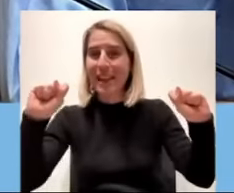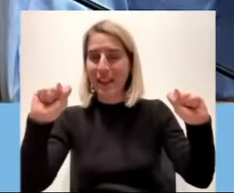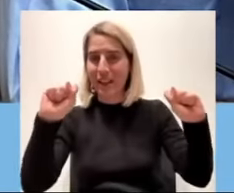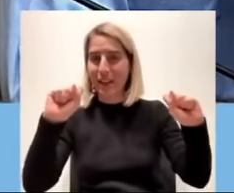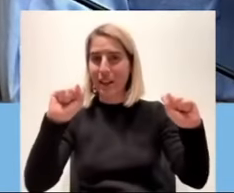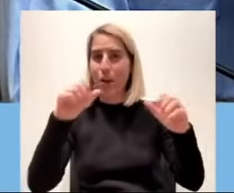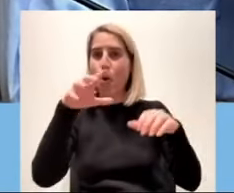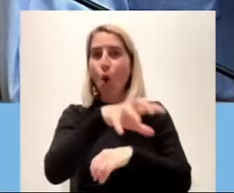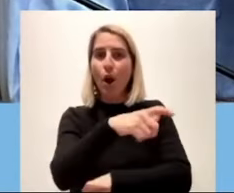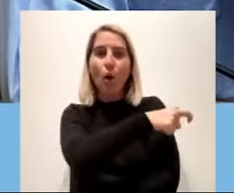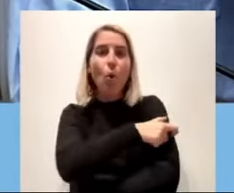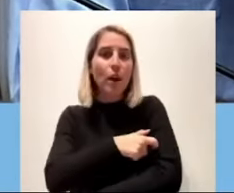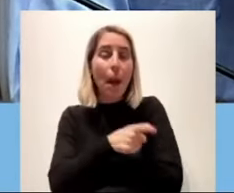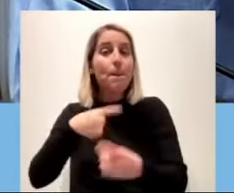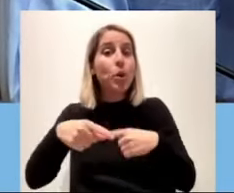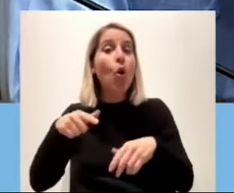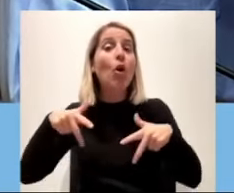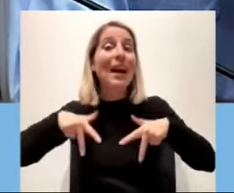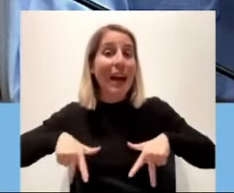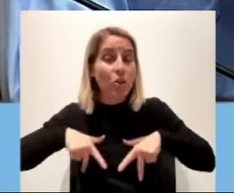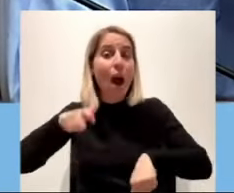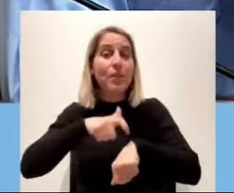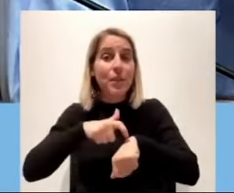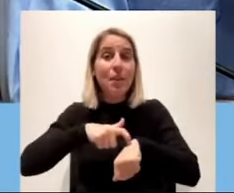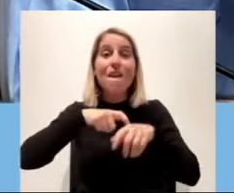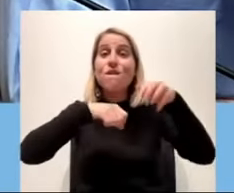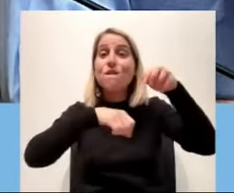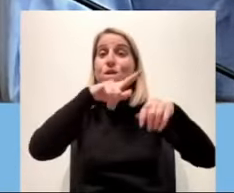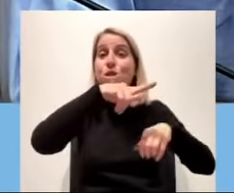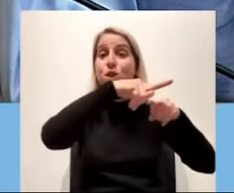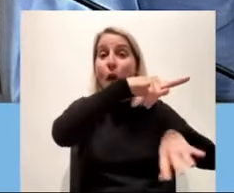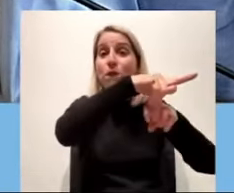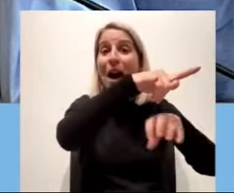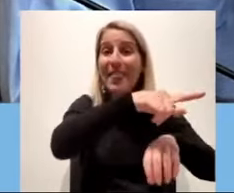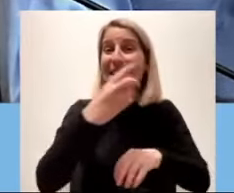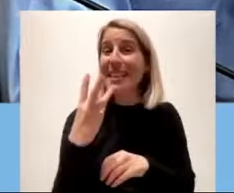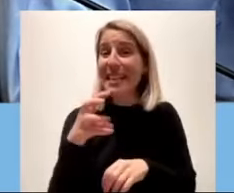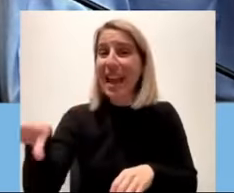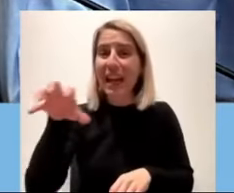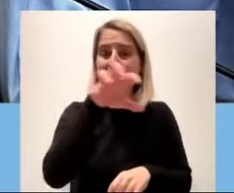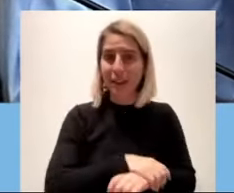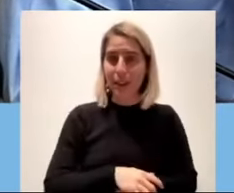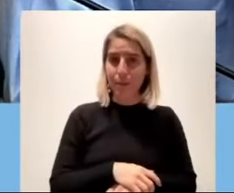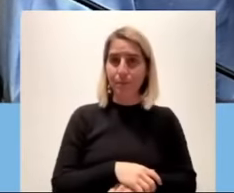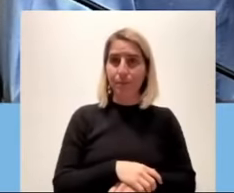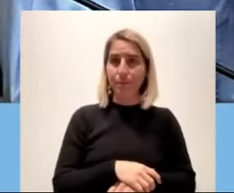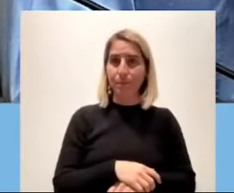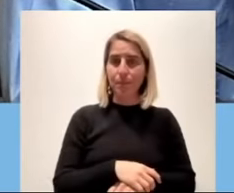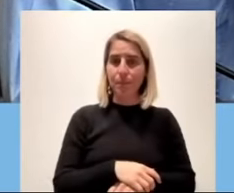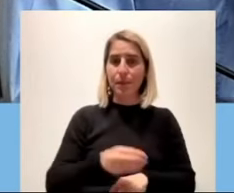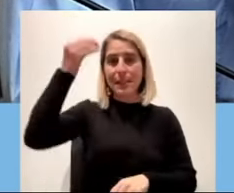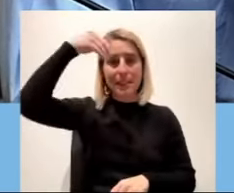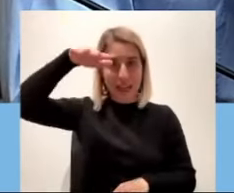κράτος βομβαρδίζει, επιτίθεται σε άλλα τρία κράτη, Συρία, σήμερα σε χώρο των, που είναι